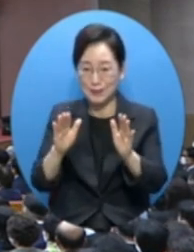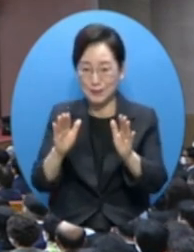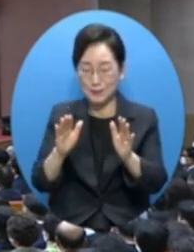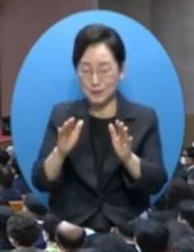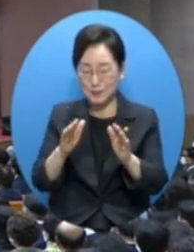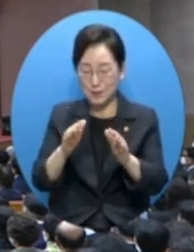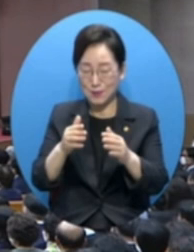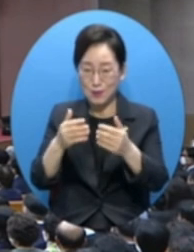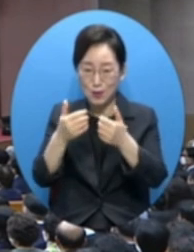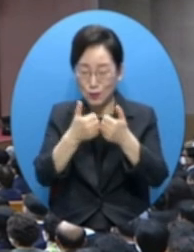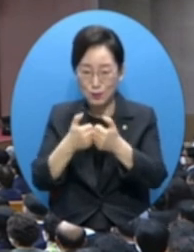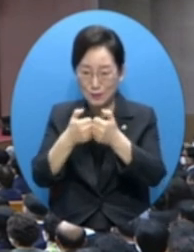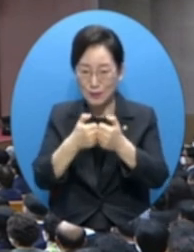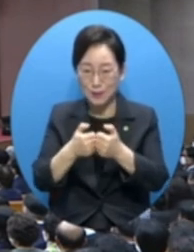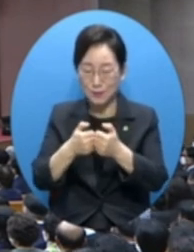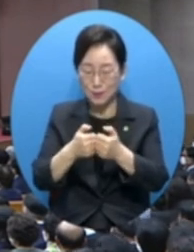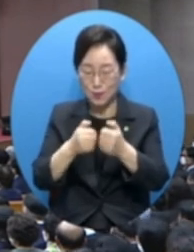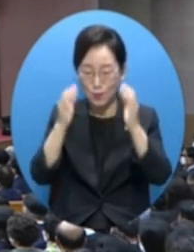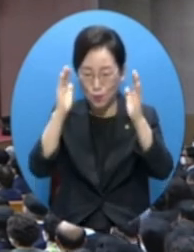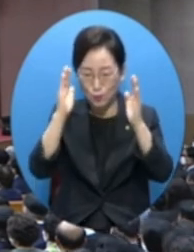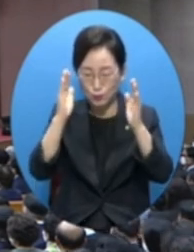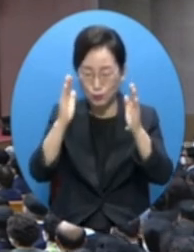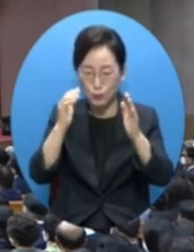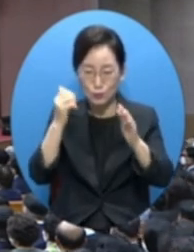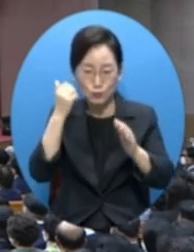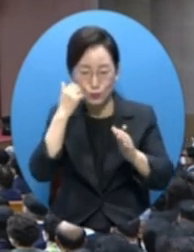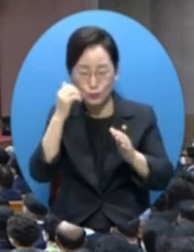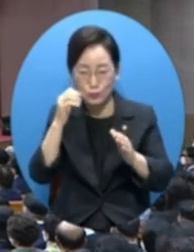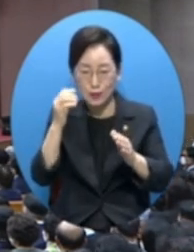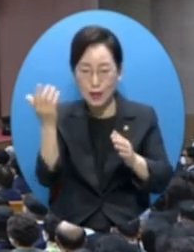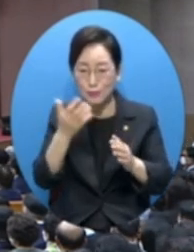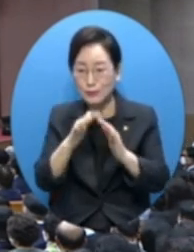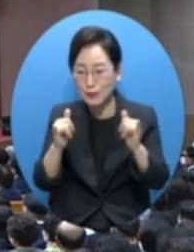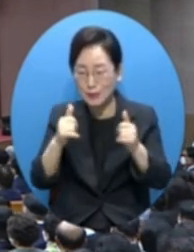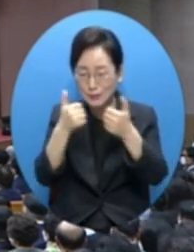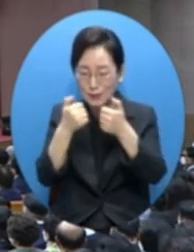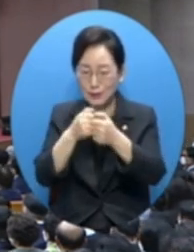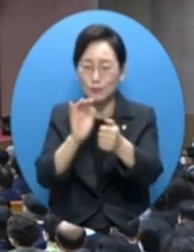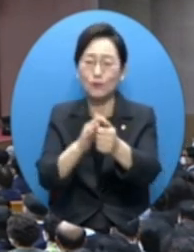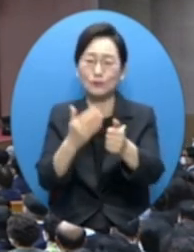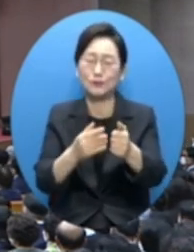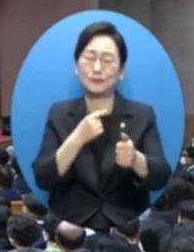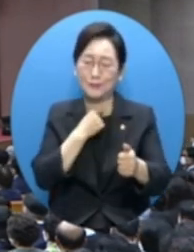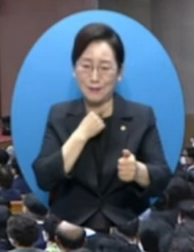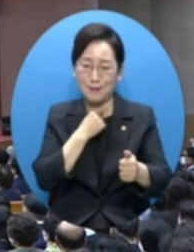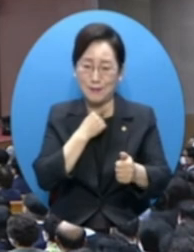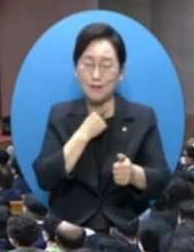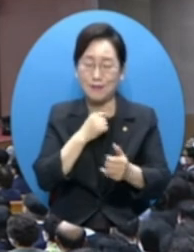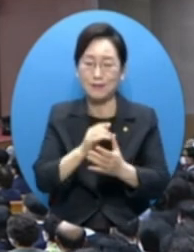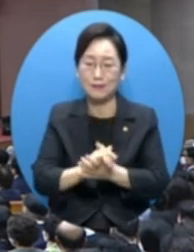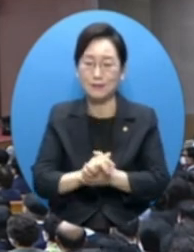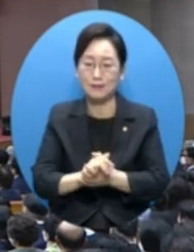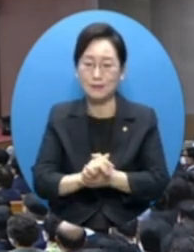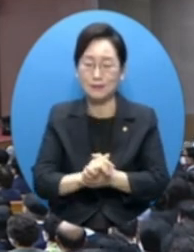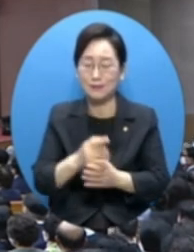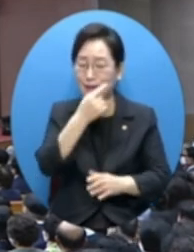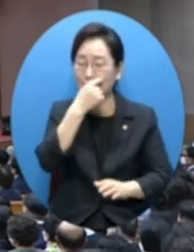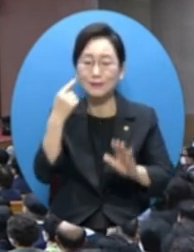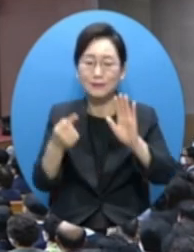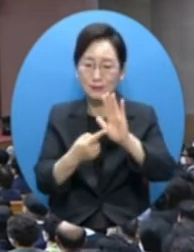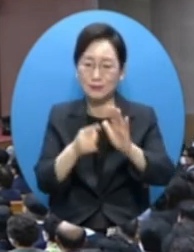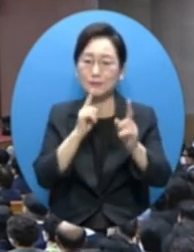공부를 해갖고 아픈 사람들을 상담하며 치료해주는 사역을 하기 원한다 그렇게 간증하고